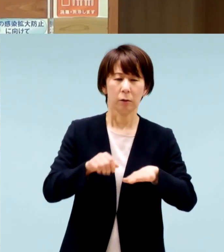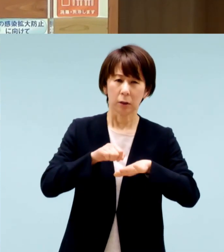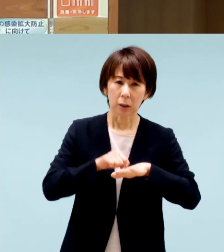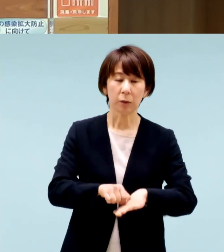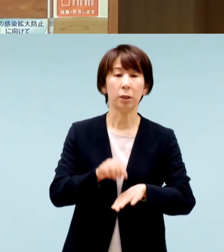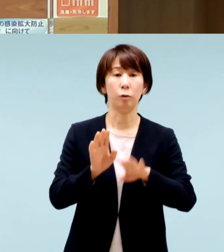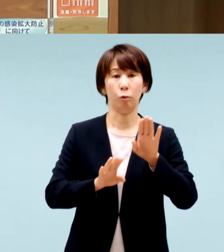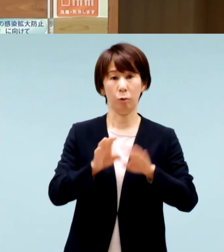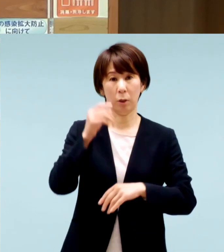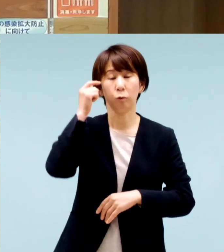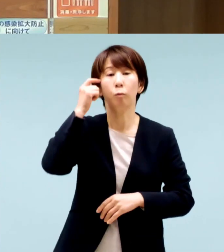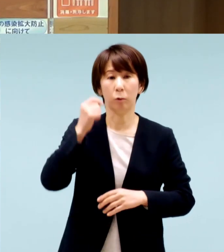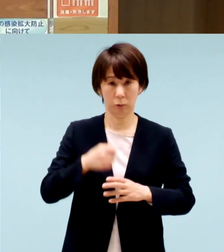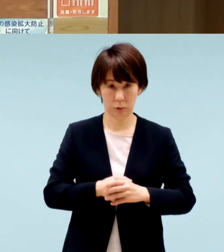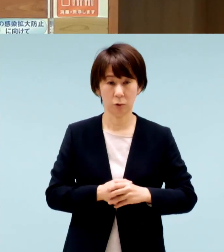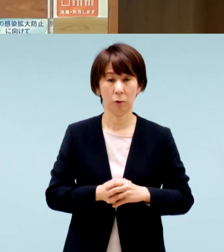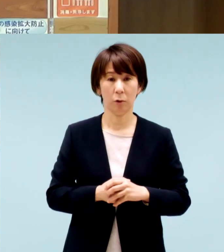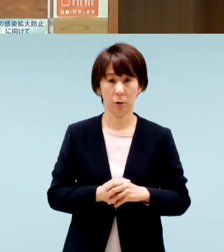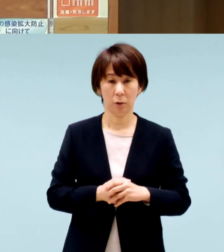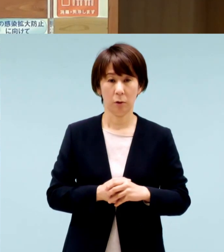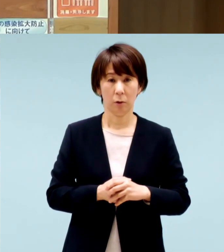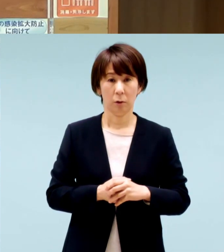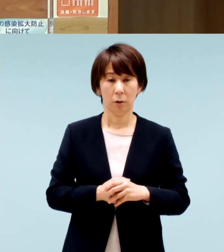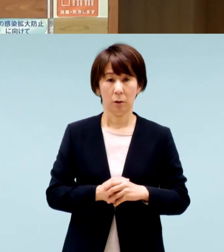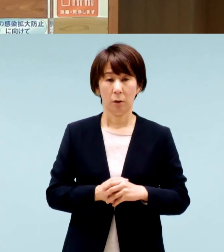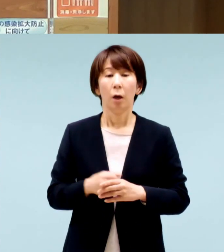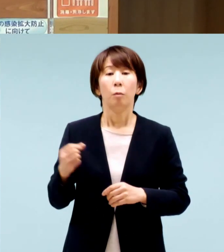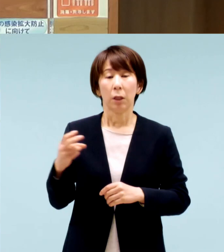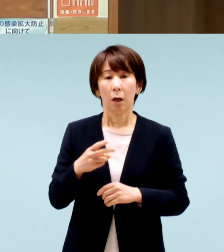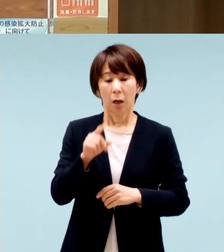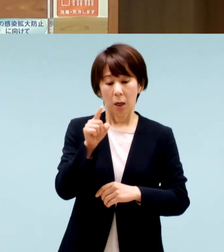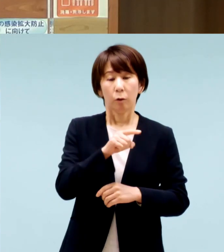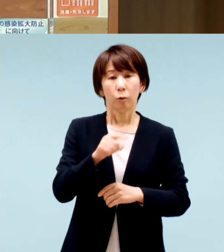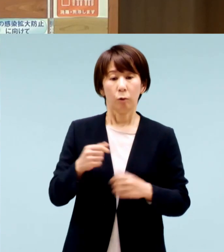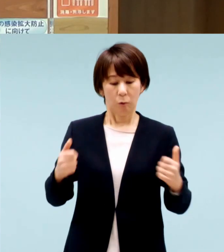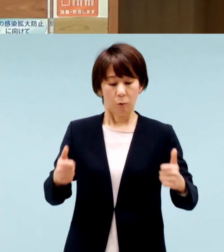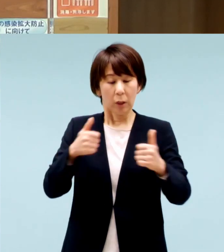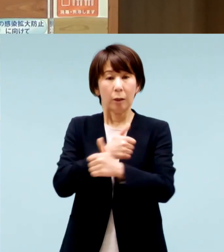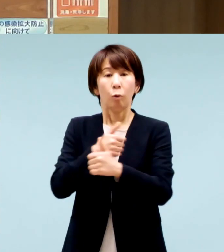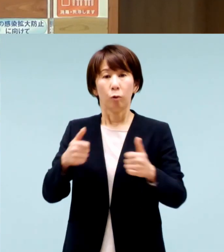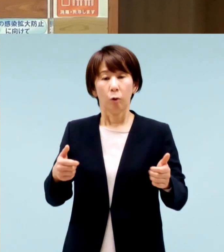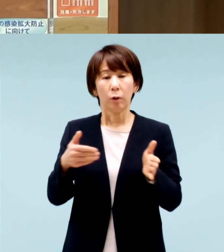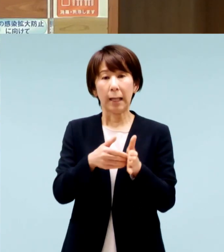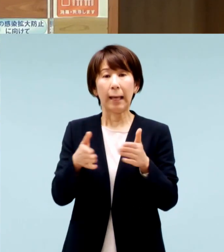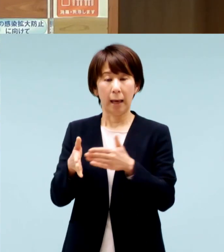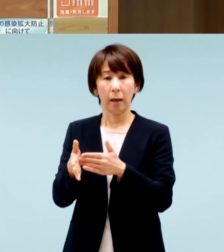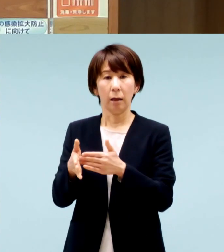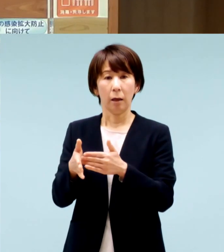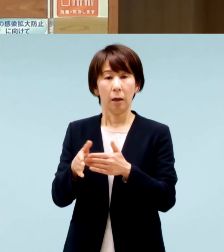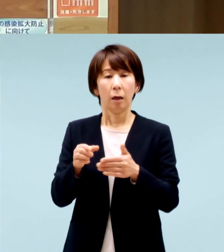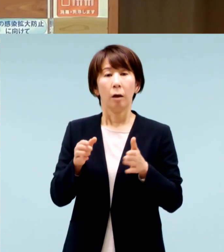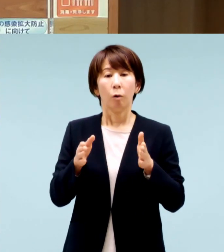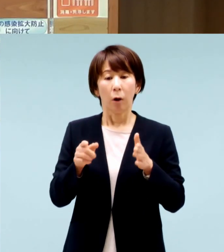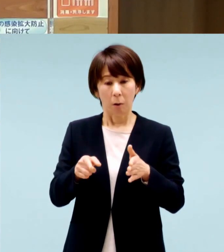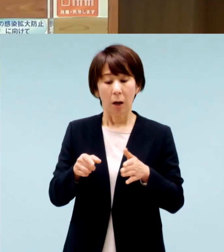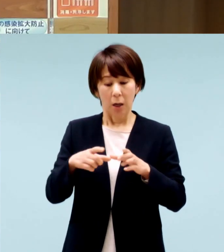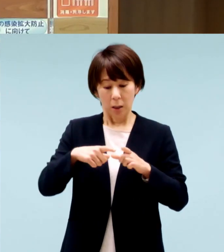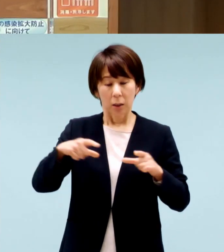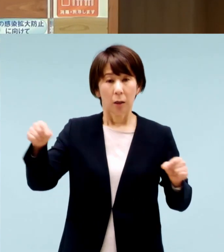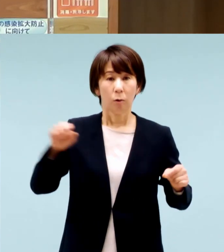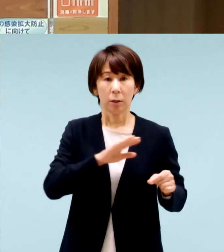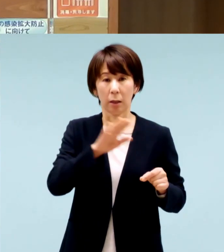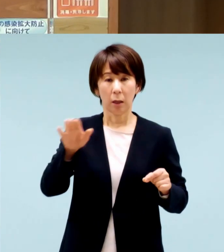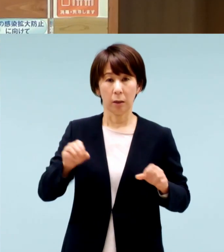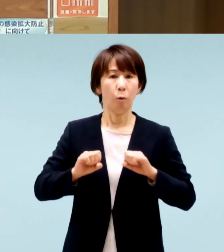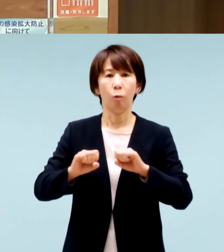でさらにこの移動制限っていうのが基本的にはかけないような形になってますよね、北海日本全体の。です